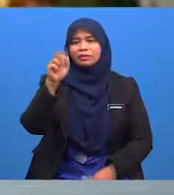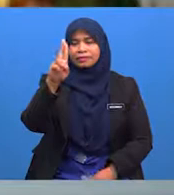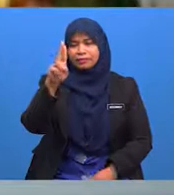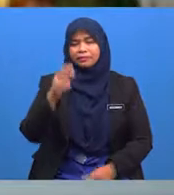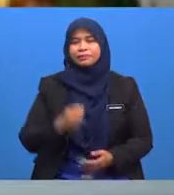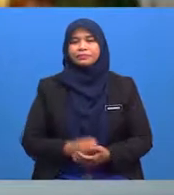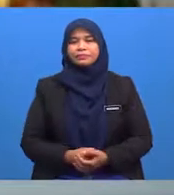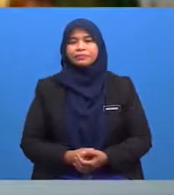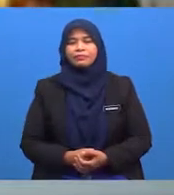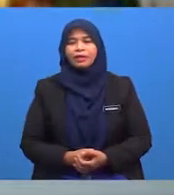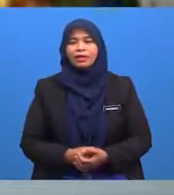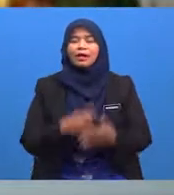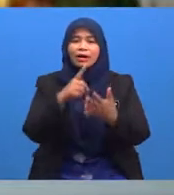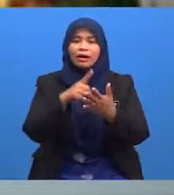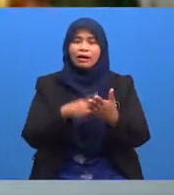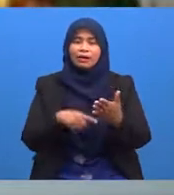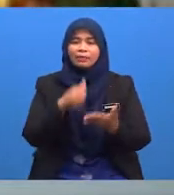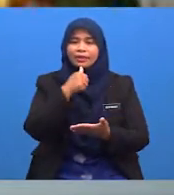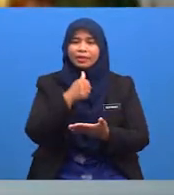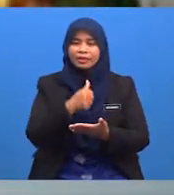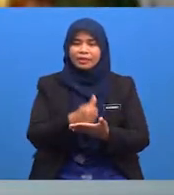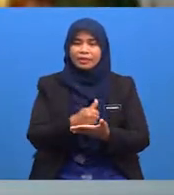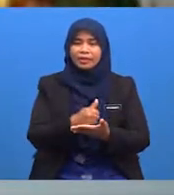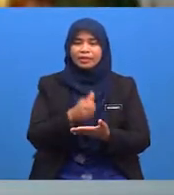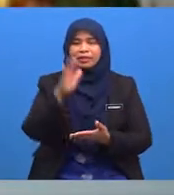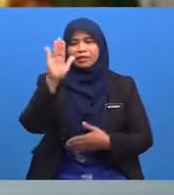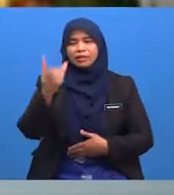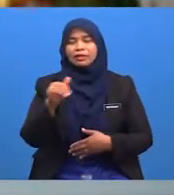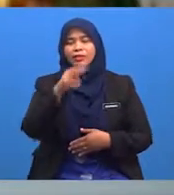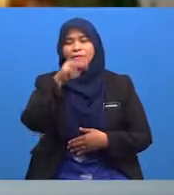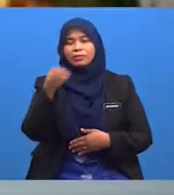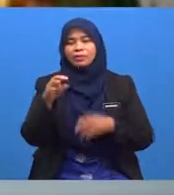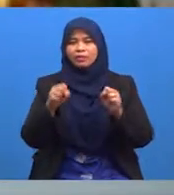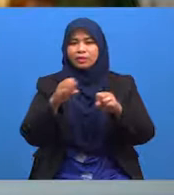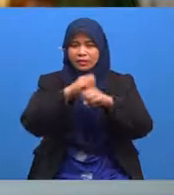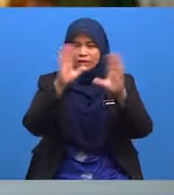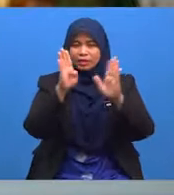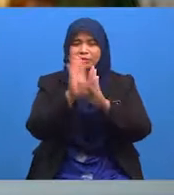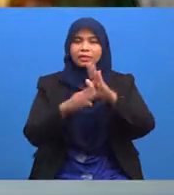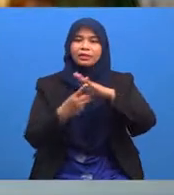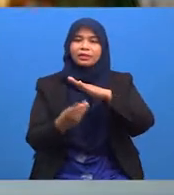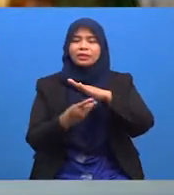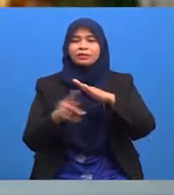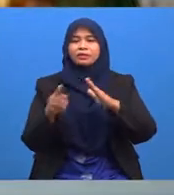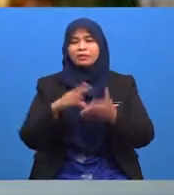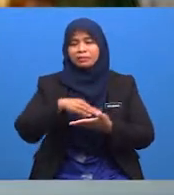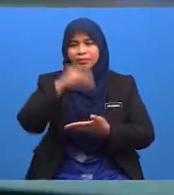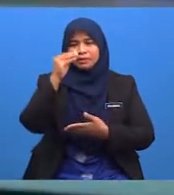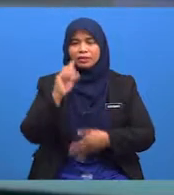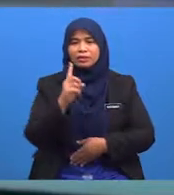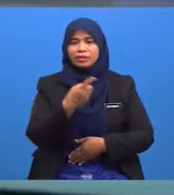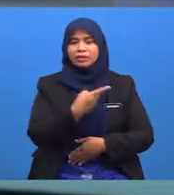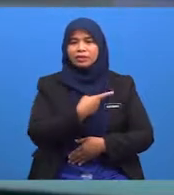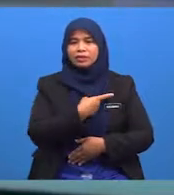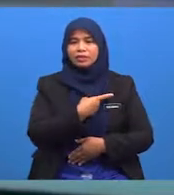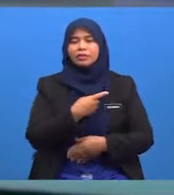tanya, apakah nilai yang murid-murid boleh jelaskan berdasarkan pembelajaran kita dalam subtopik